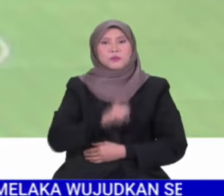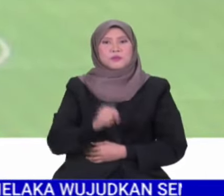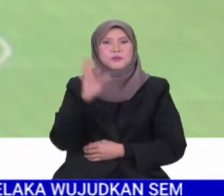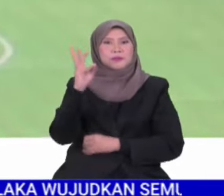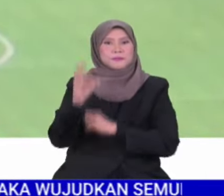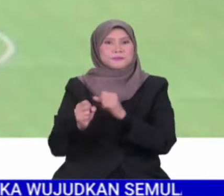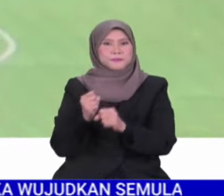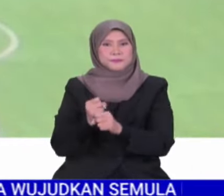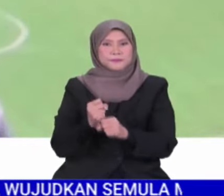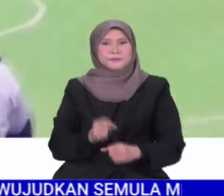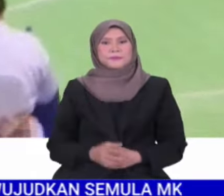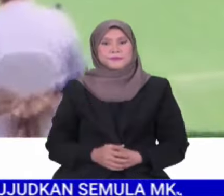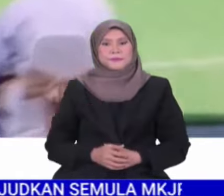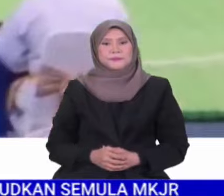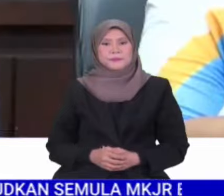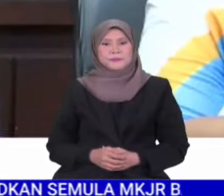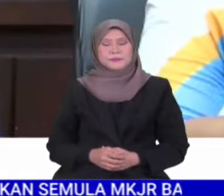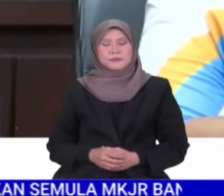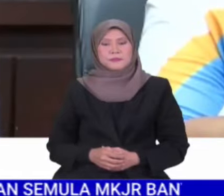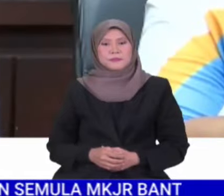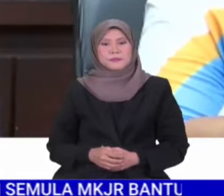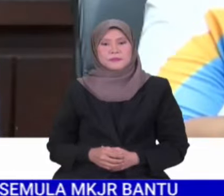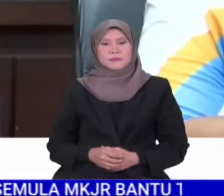6 tahun.